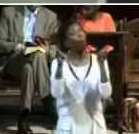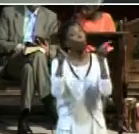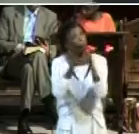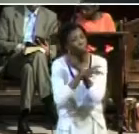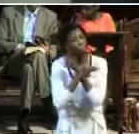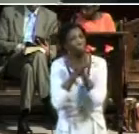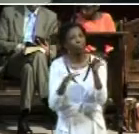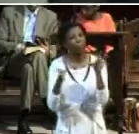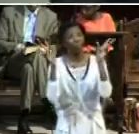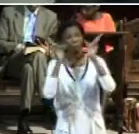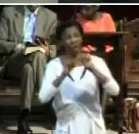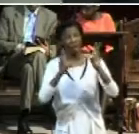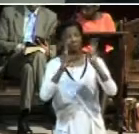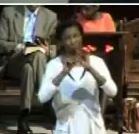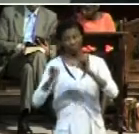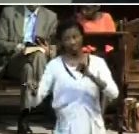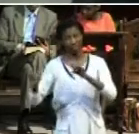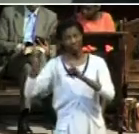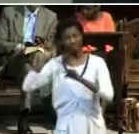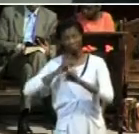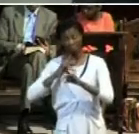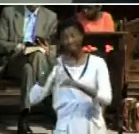en mémoire de cette femme, ce qu'elle a fait. »